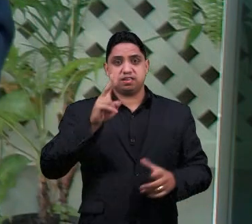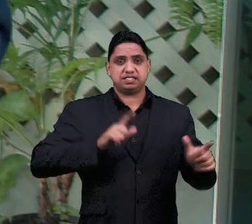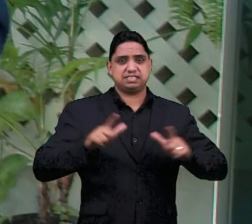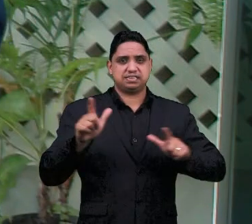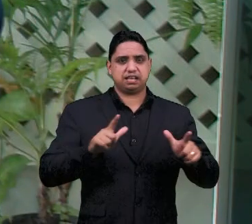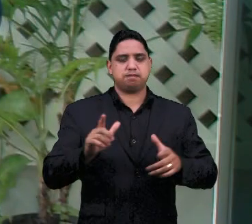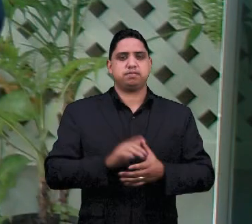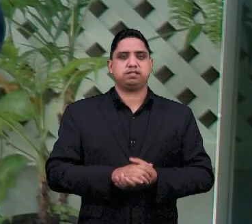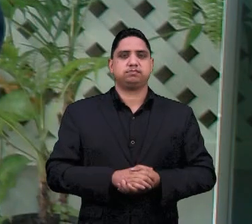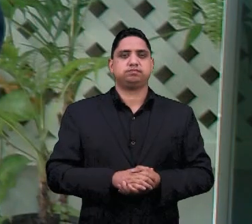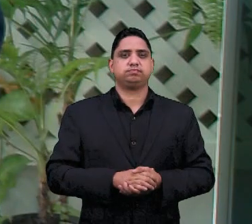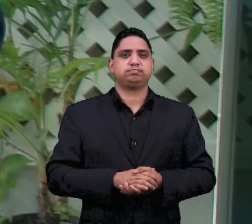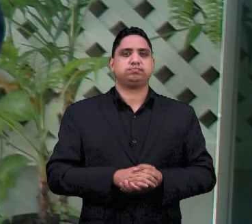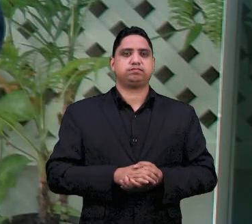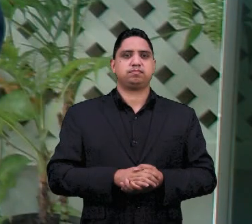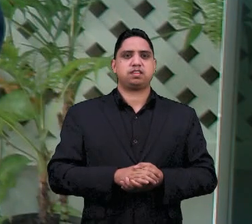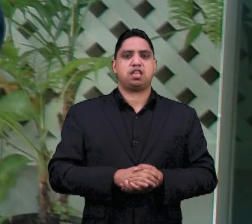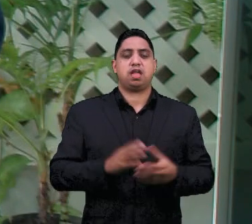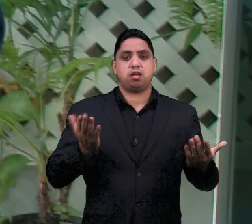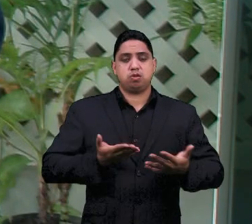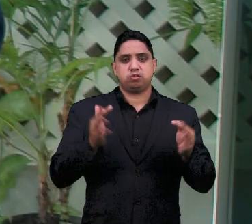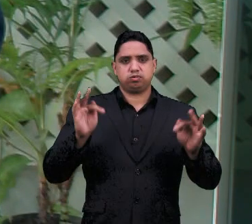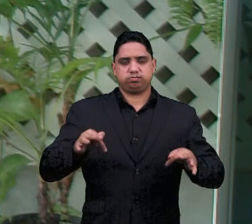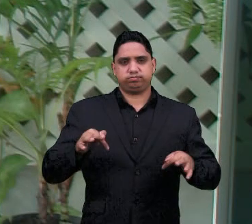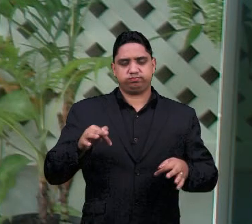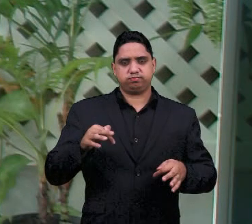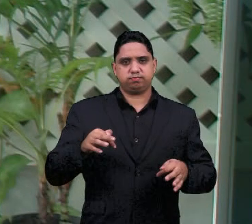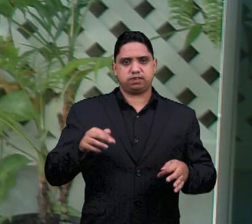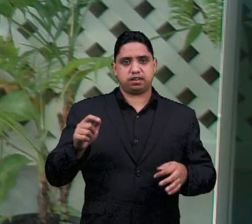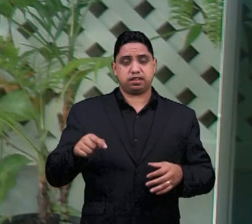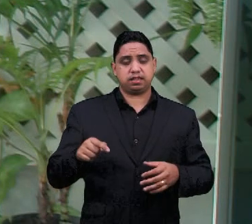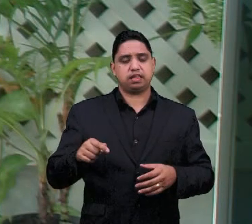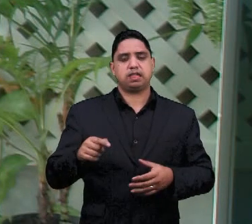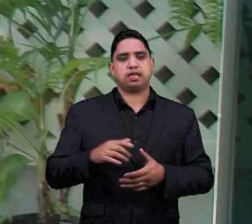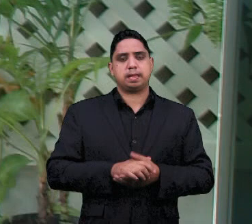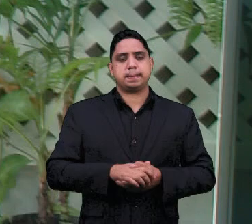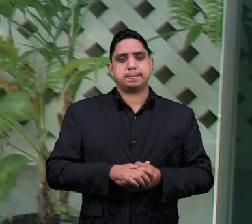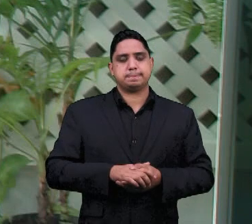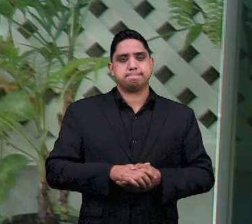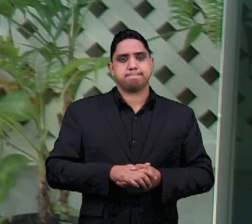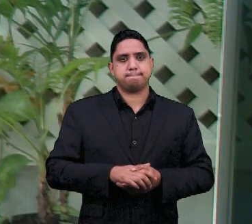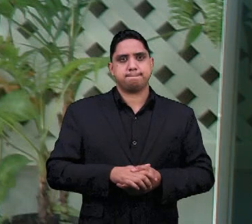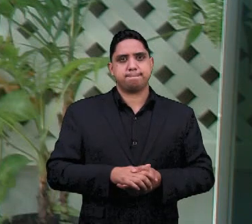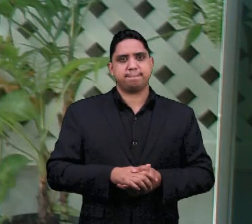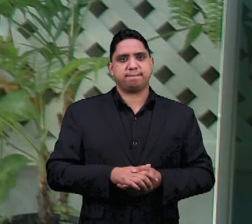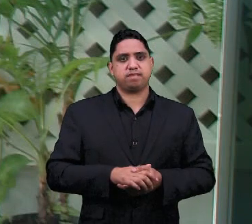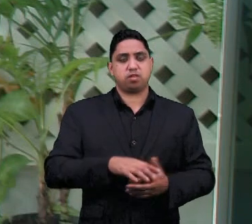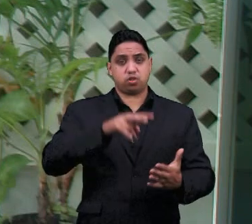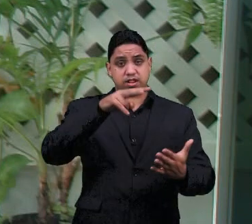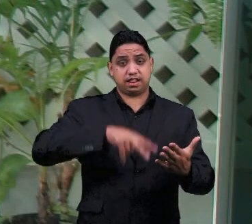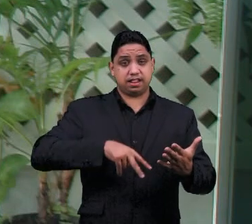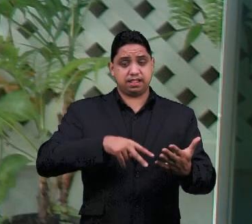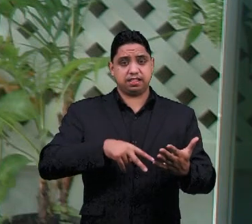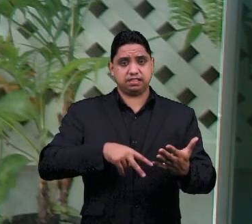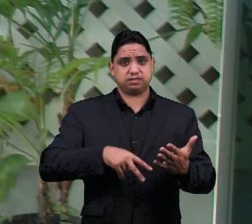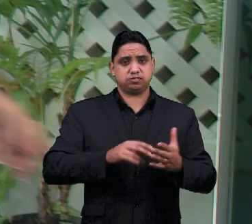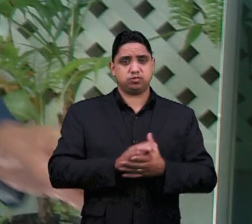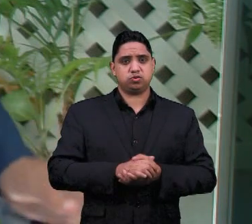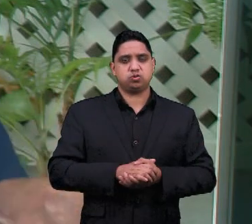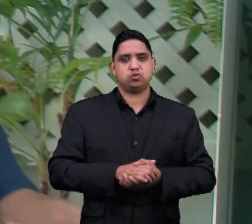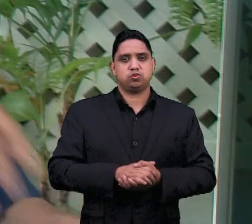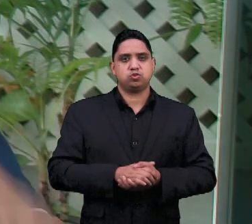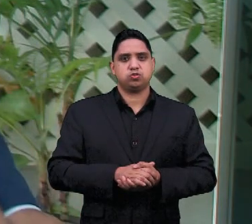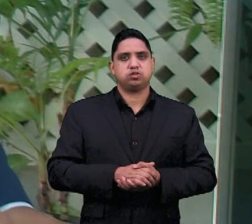s'esforcent et nous continuons à voir ce travail qui est fait par les frères et sœurs. Je vais finir ici notre